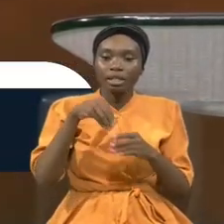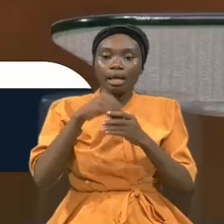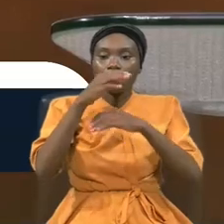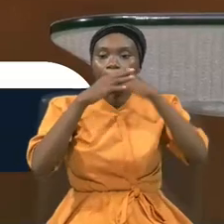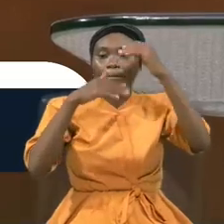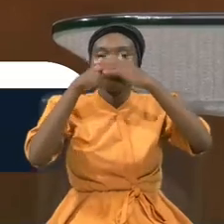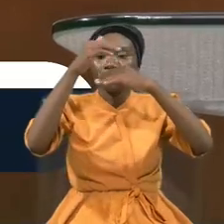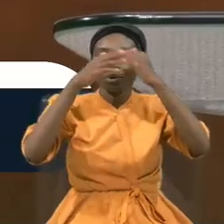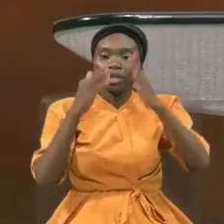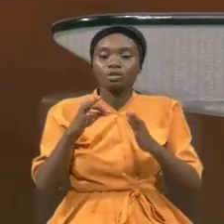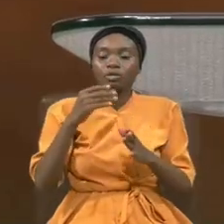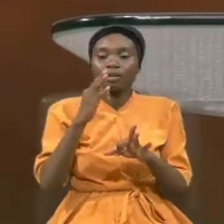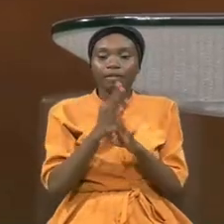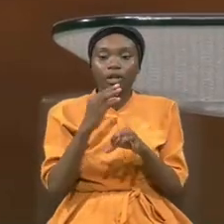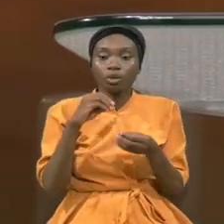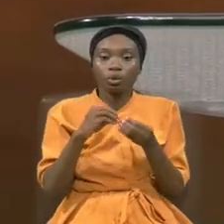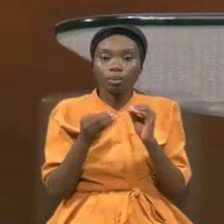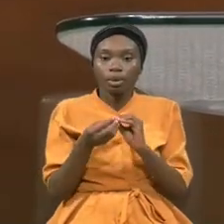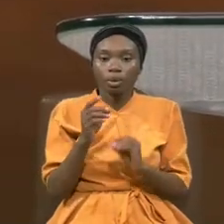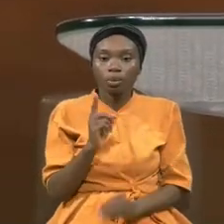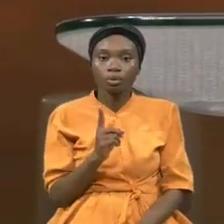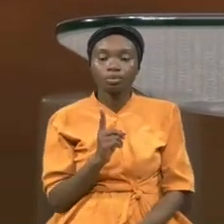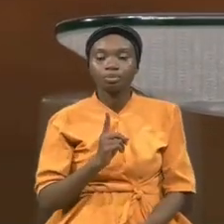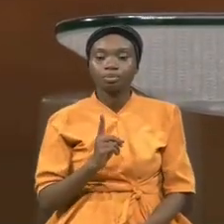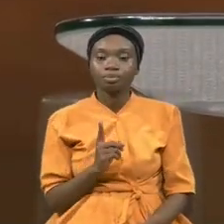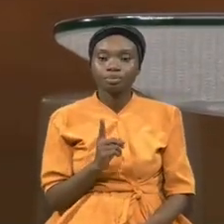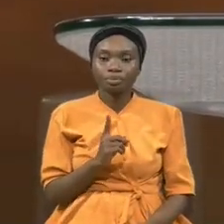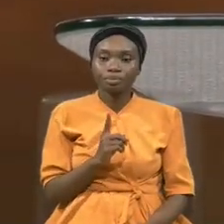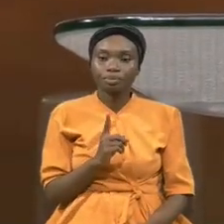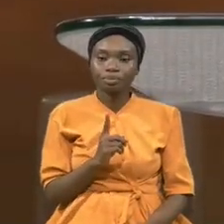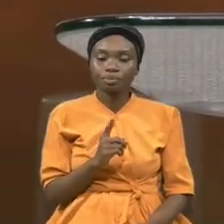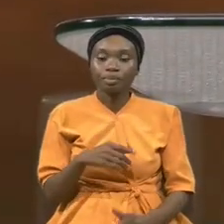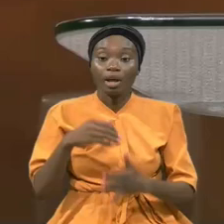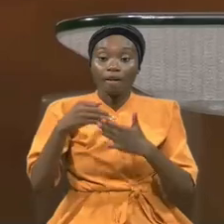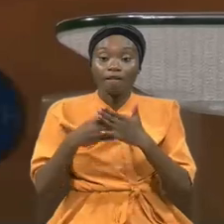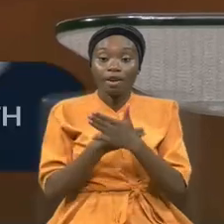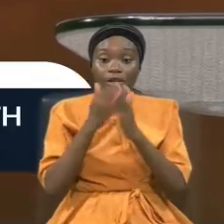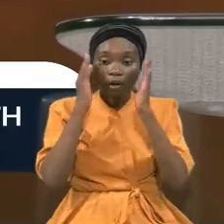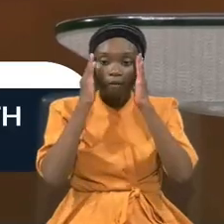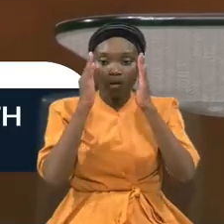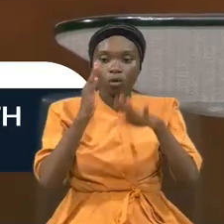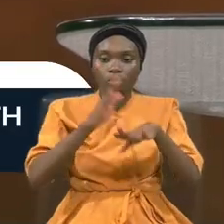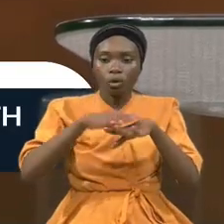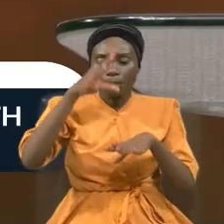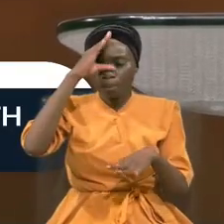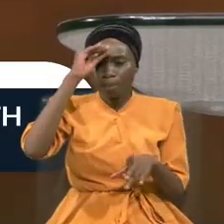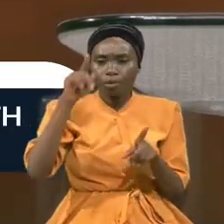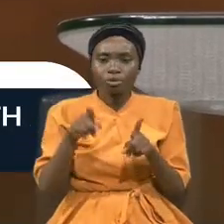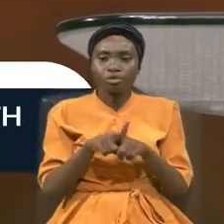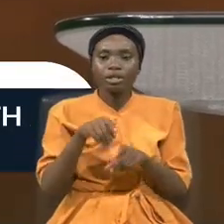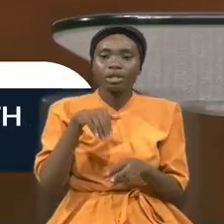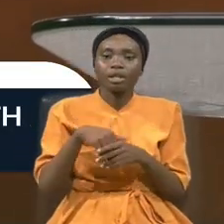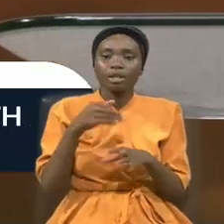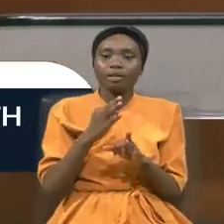édificateurs de la foi. Allons à la première partie, numéro un. Une nouvelle concentration sur les frères dans